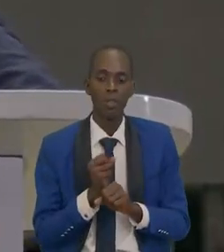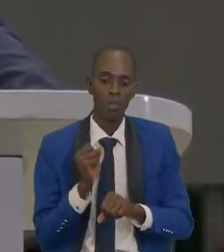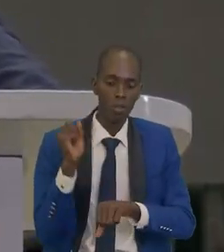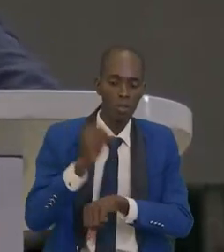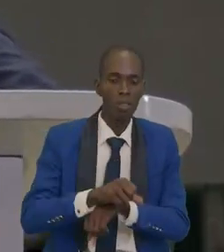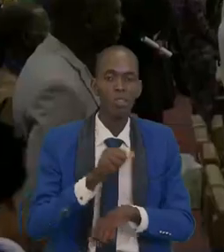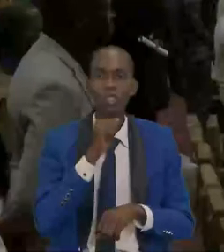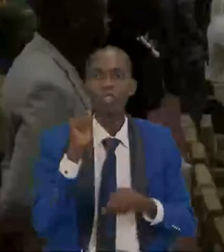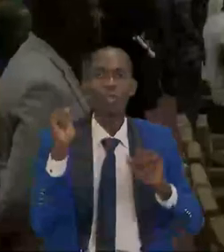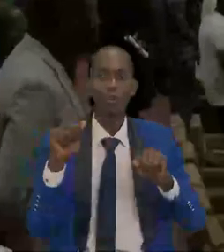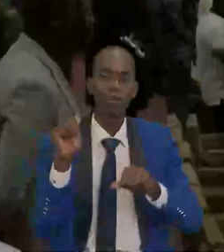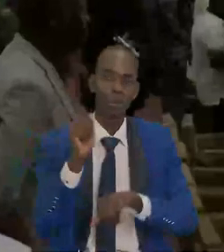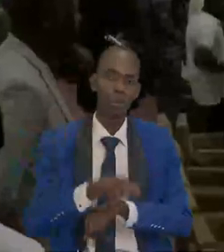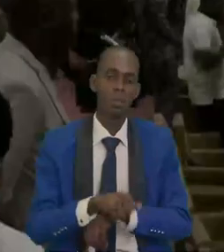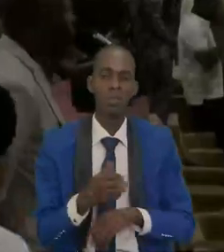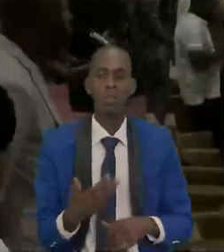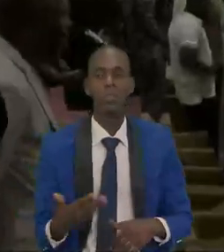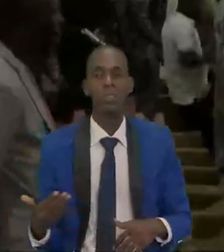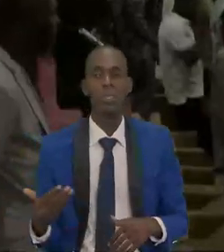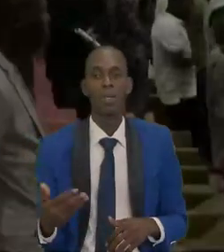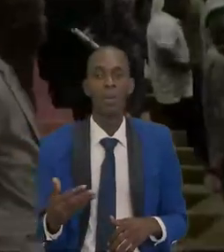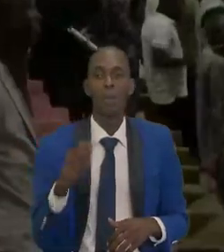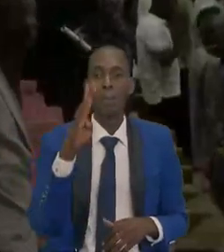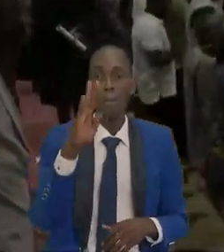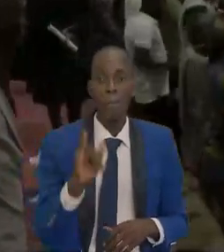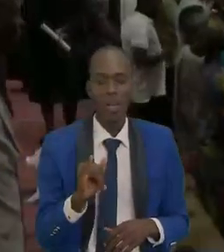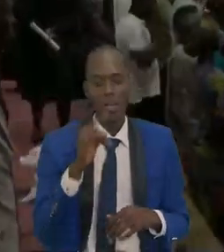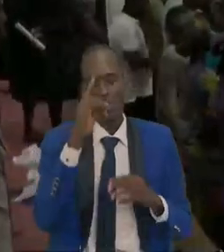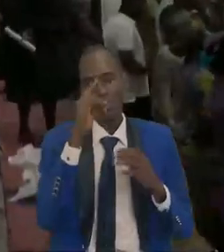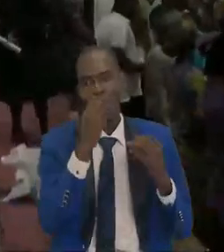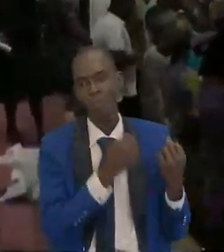Il faut vaincre l'invincible par la foi.